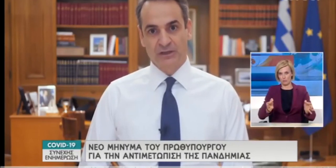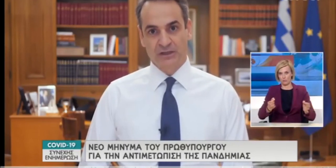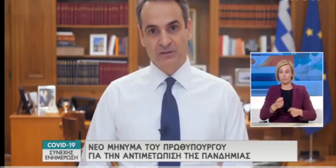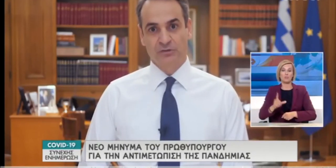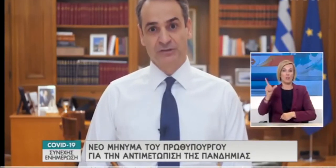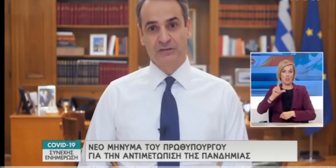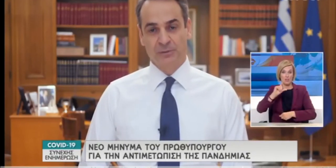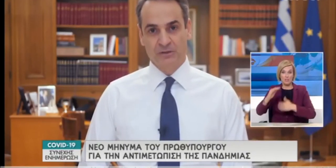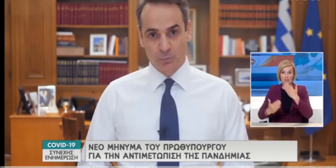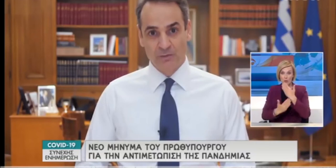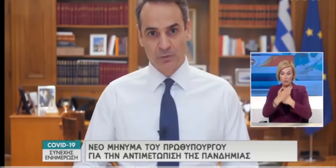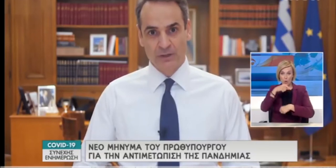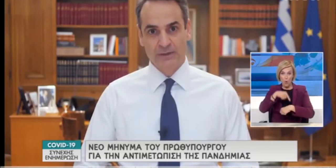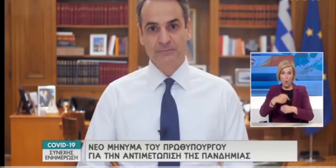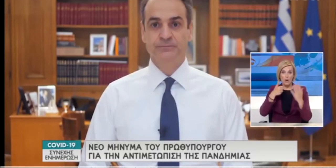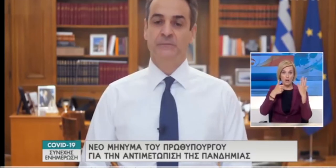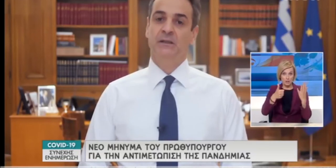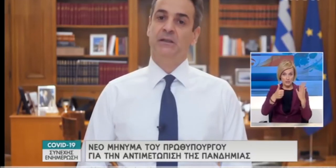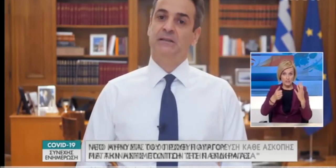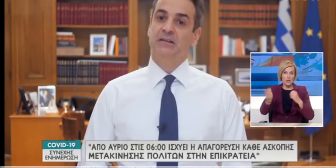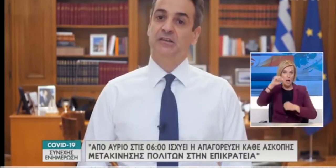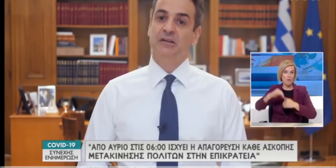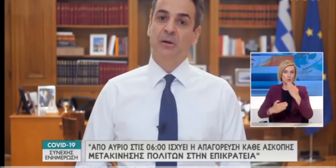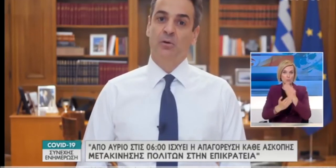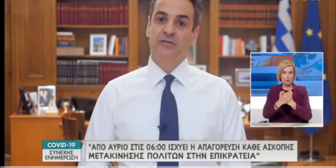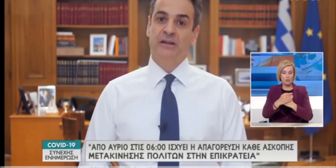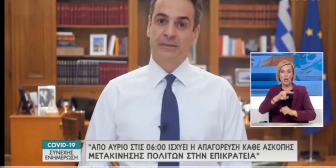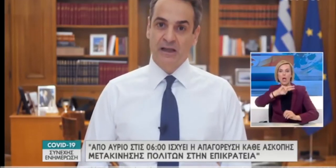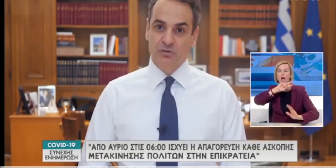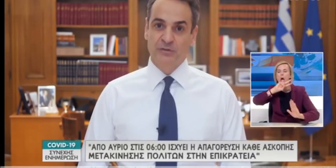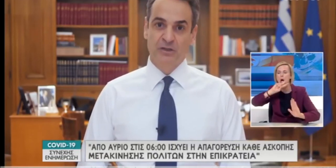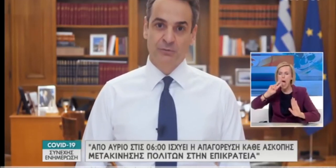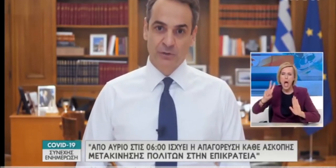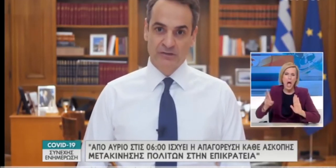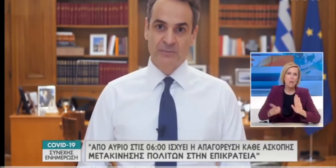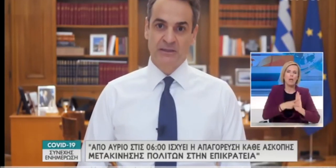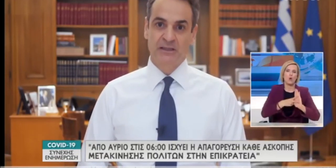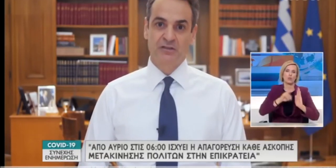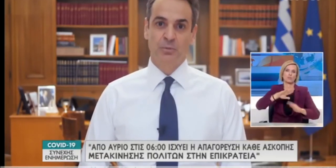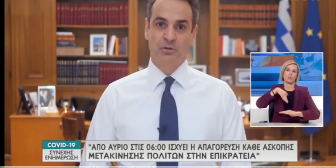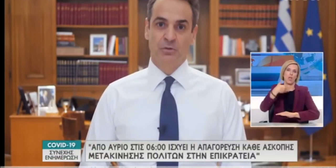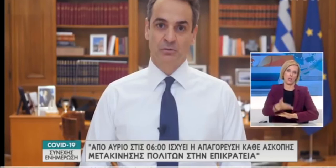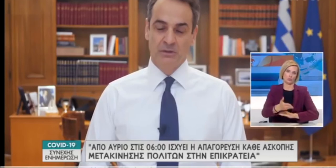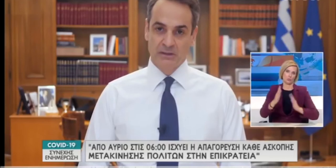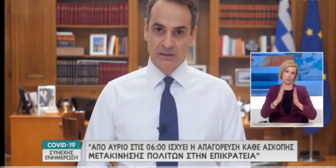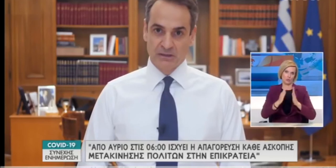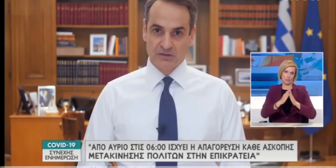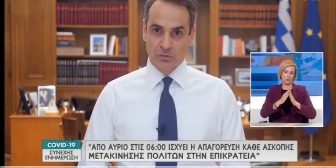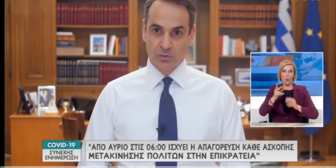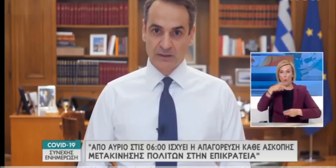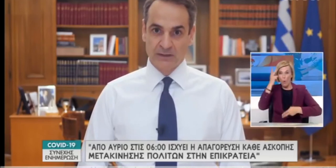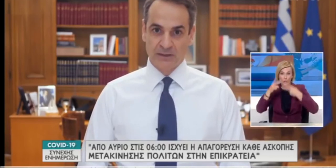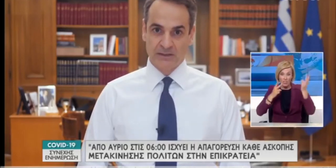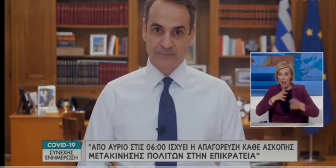της Δευτέρας, 23 Μαρτίου, από αύριο δηλαδή, να ισχύσει απαγόρευση κάθε άσκοπης κυκλοφορίας και μετακίνησης πολιτών